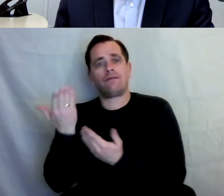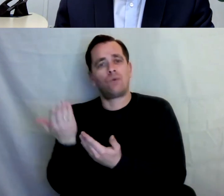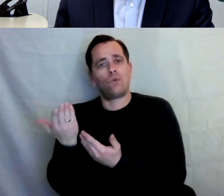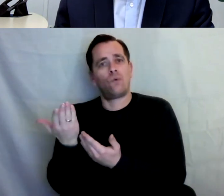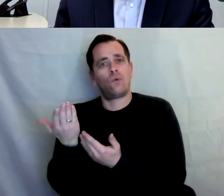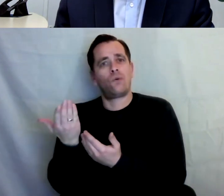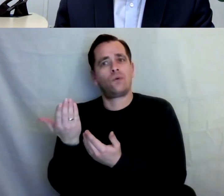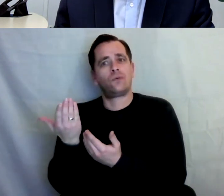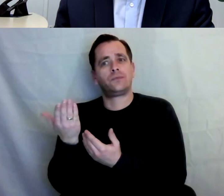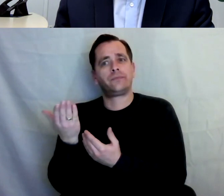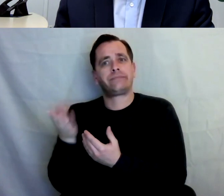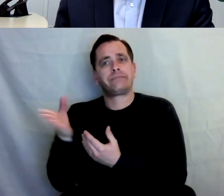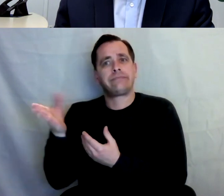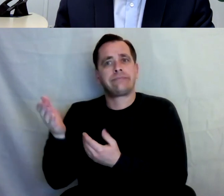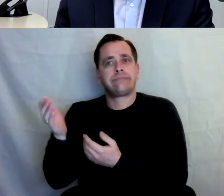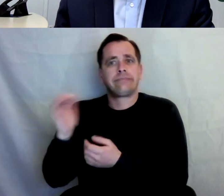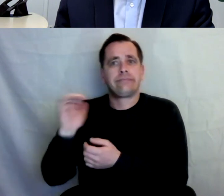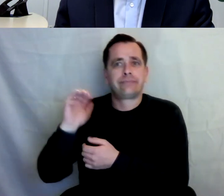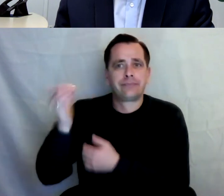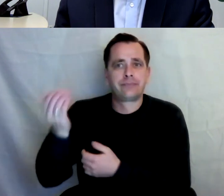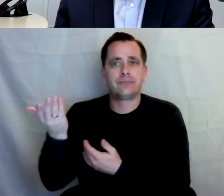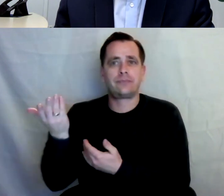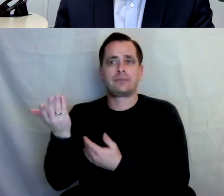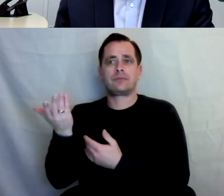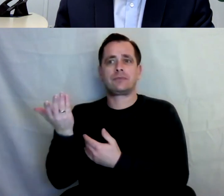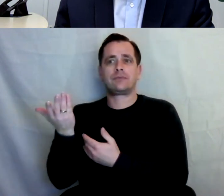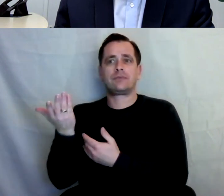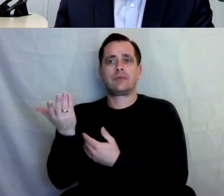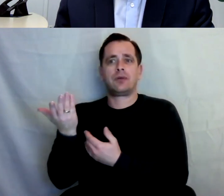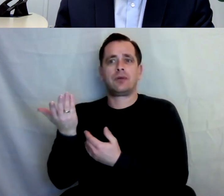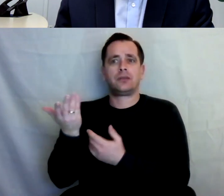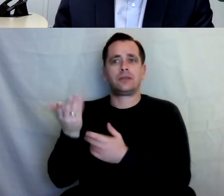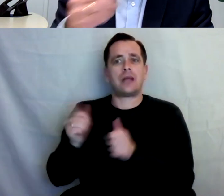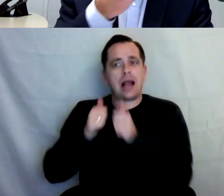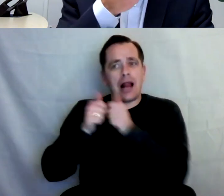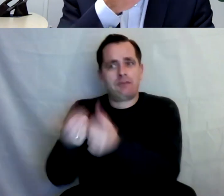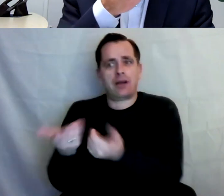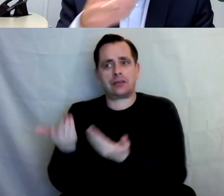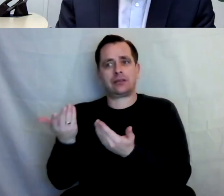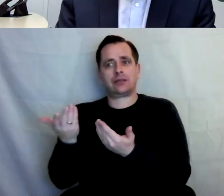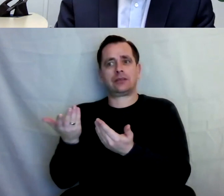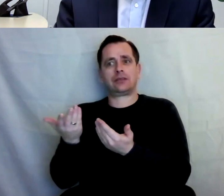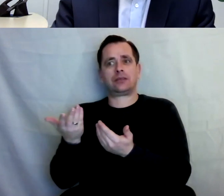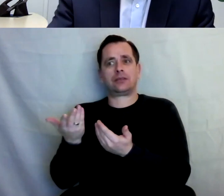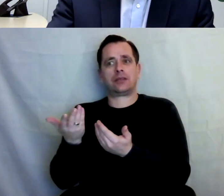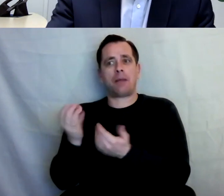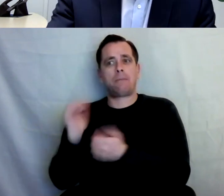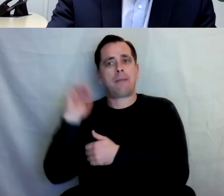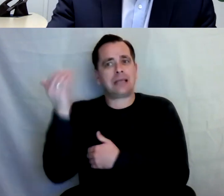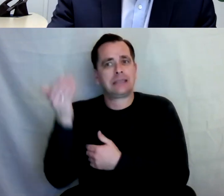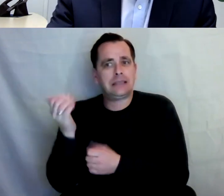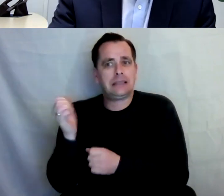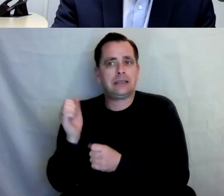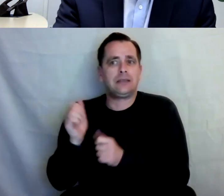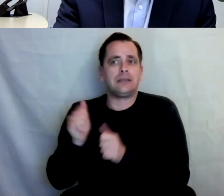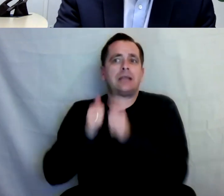Christentum eingewandert ist. Dass der barmherzige Samariter ein Leitbild für unsere Kultur ist, das hat